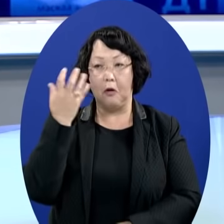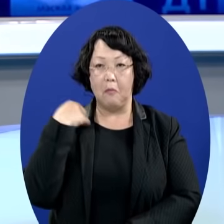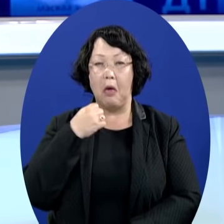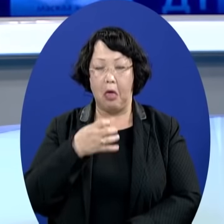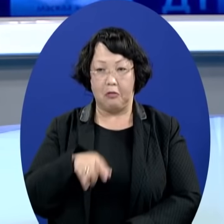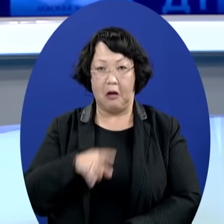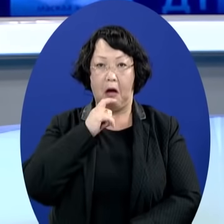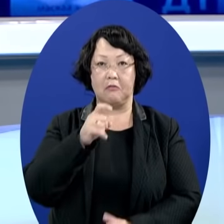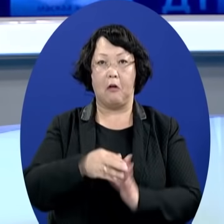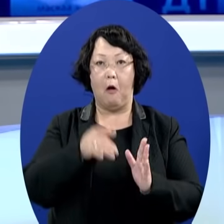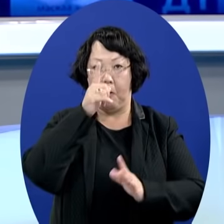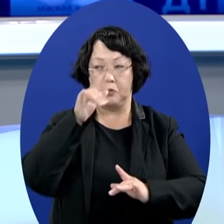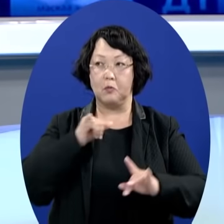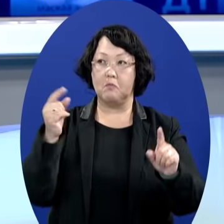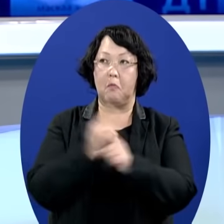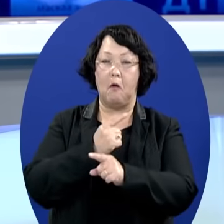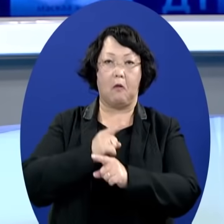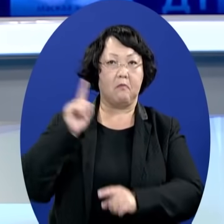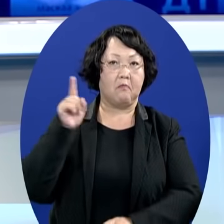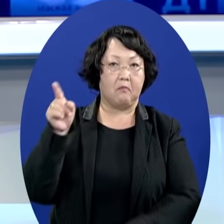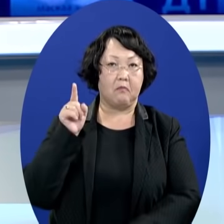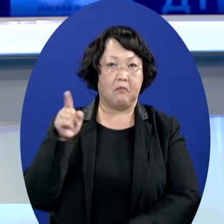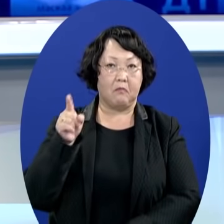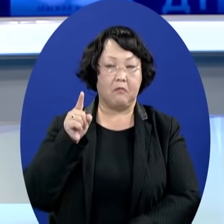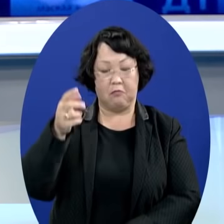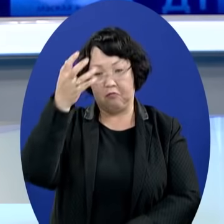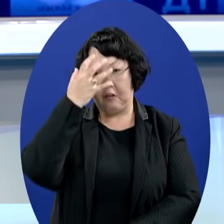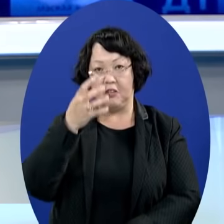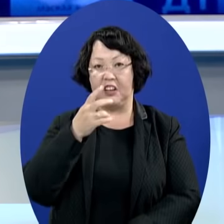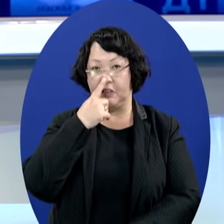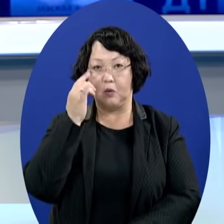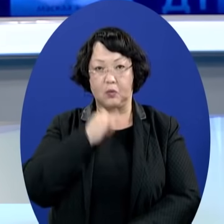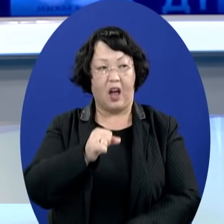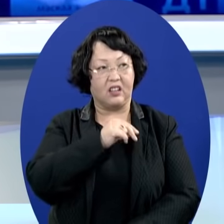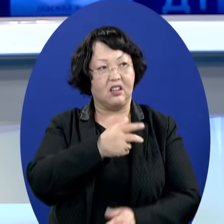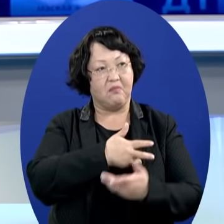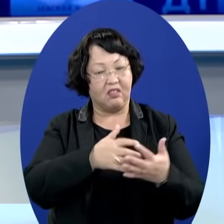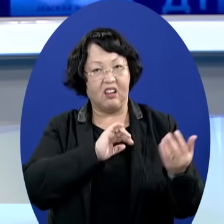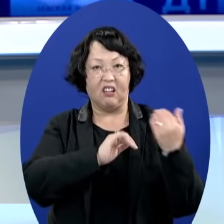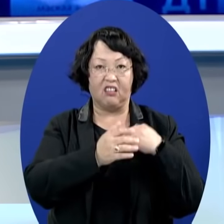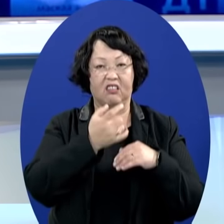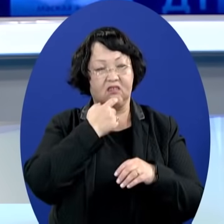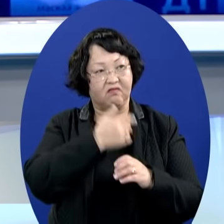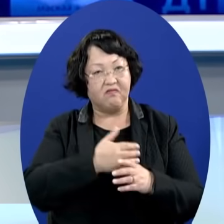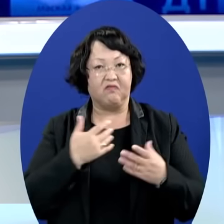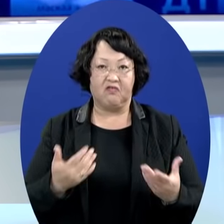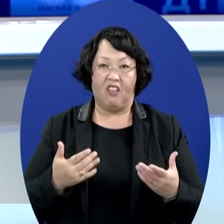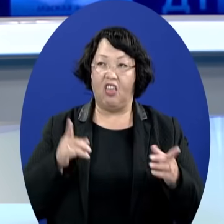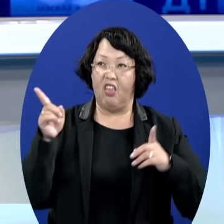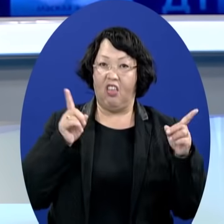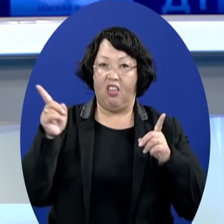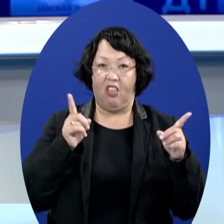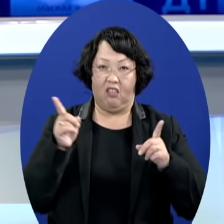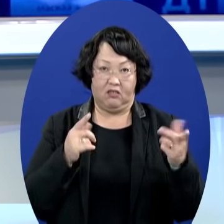Тэд бүх буруу Оросын холбооны улсын тал гэрээгээ зөрчсөн тухайд бүгд наримт хятад улсад ачаа эргэлтийн ачаал их байгаатай холбон тайлбарлаж байлаа. Шатхууны хомсдол юунаас болов